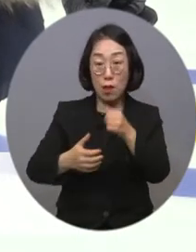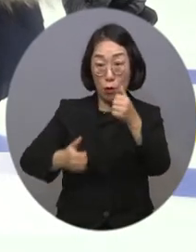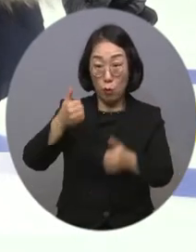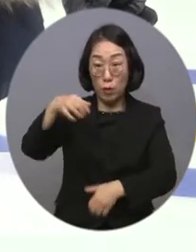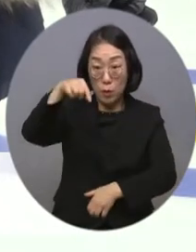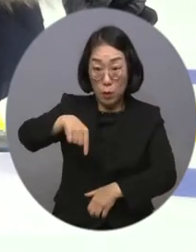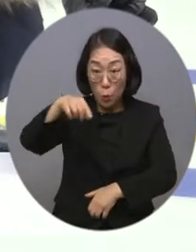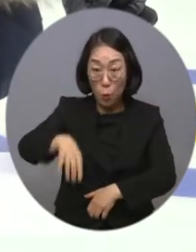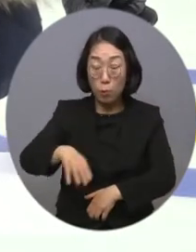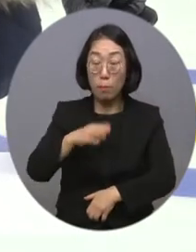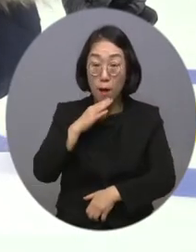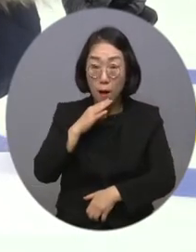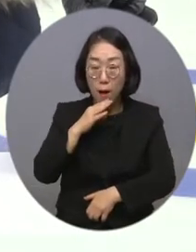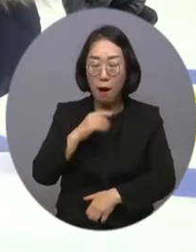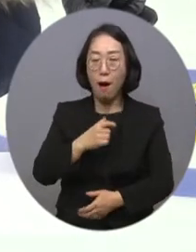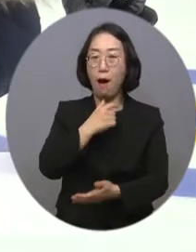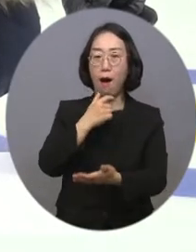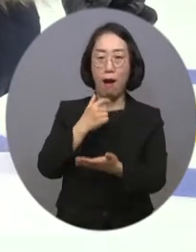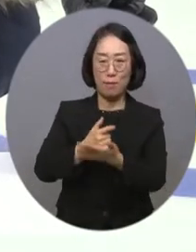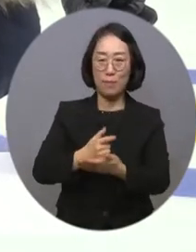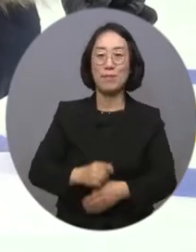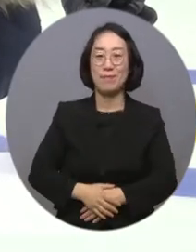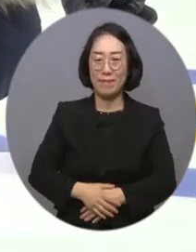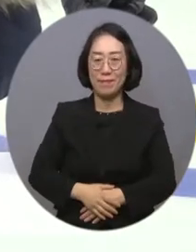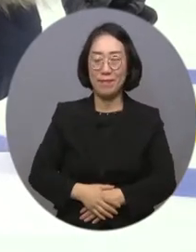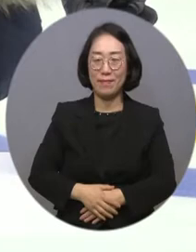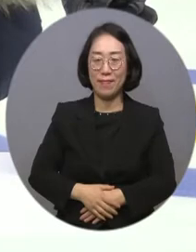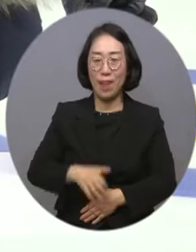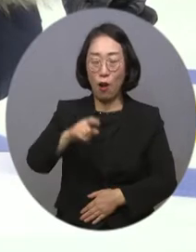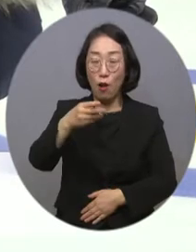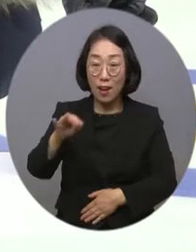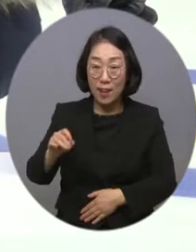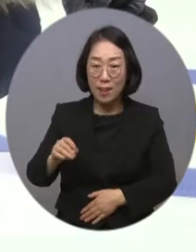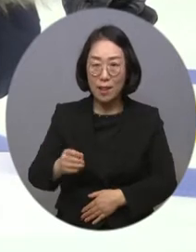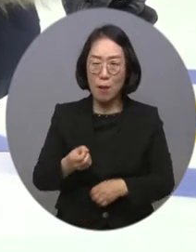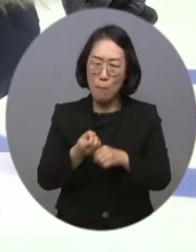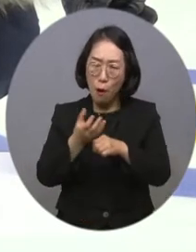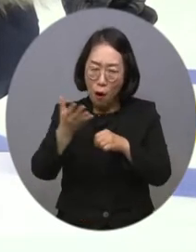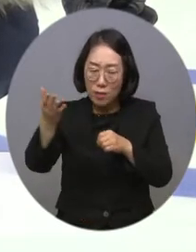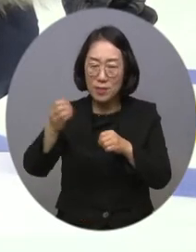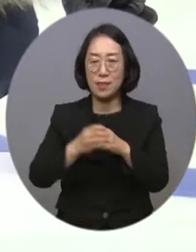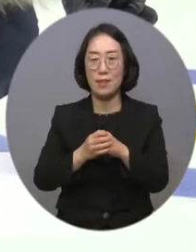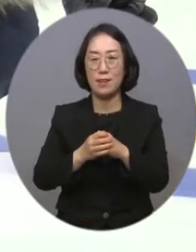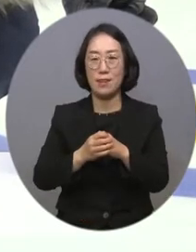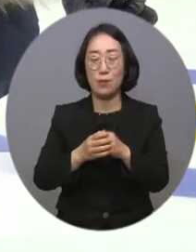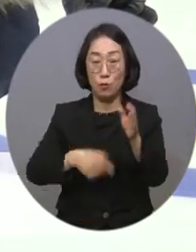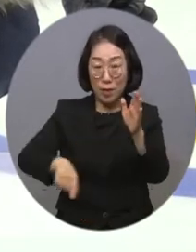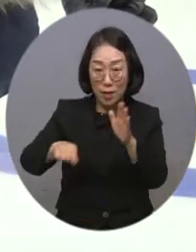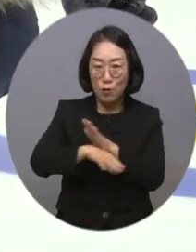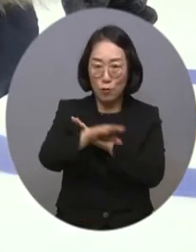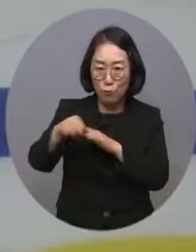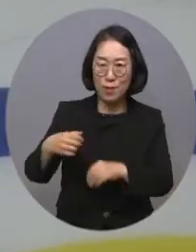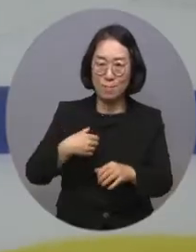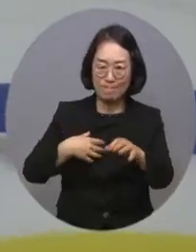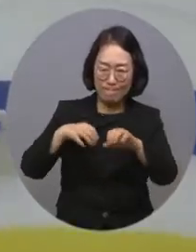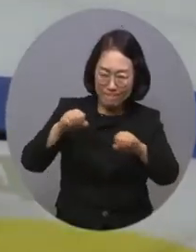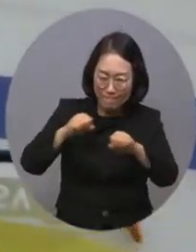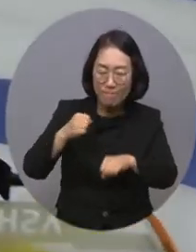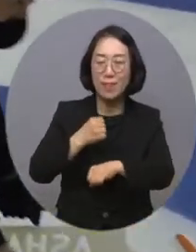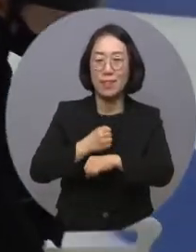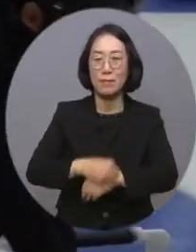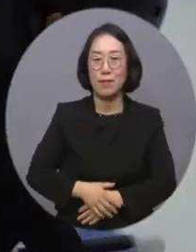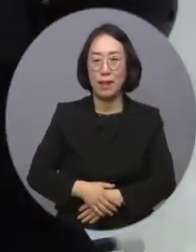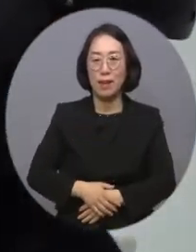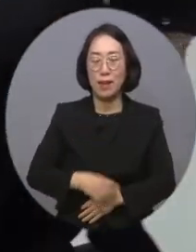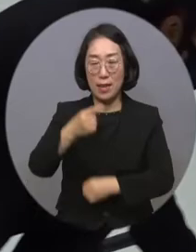열린다고 하니까 참 감회가 새로운데요. 우리 컬링의 대중화를 위해서 우리 시민공감이 앞장서겠습니다.